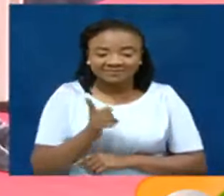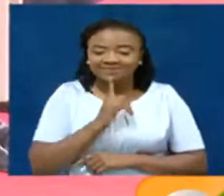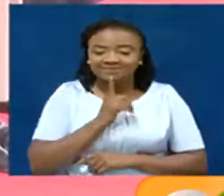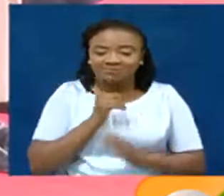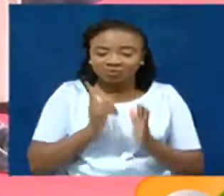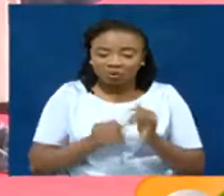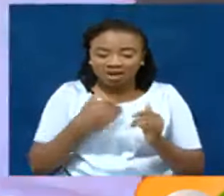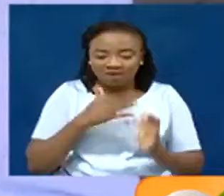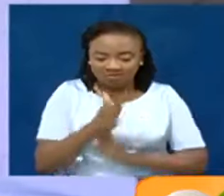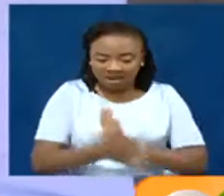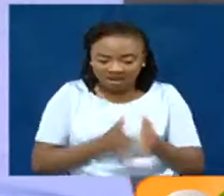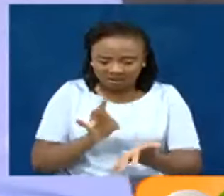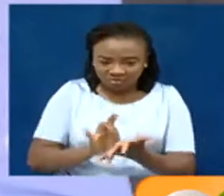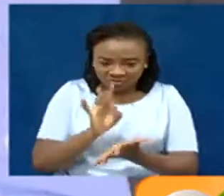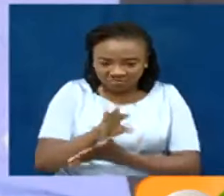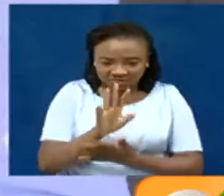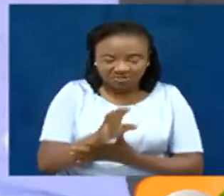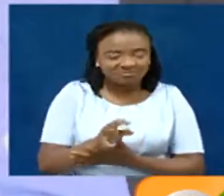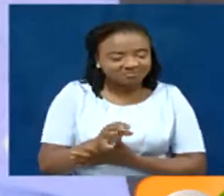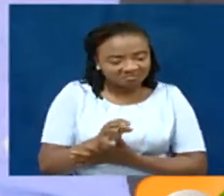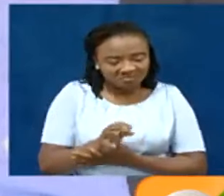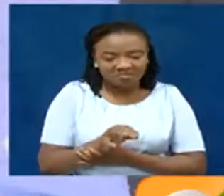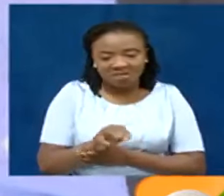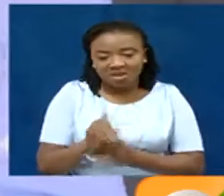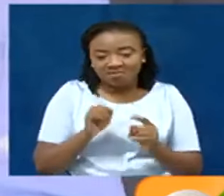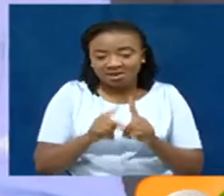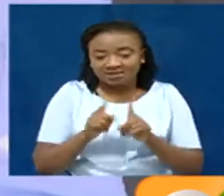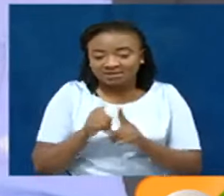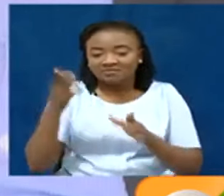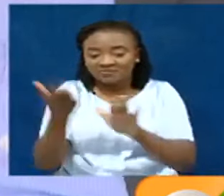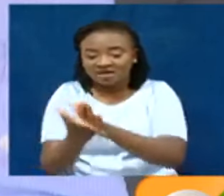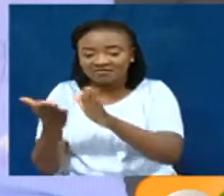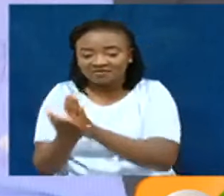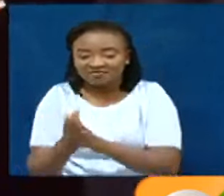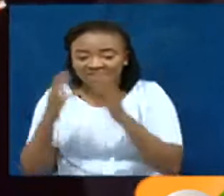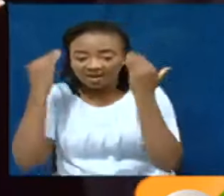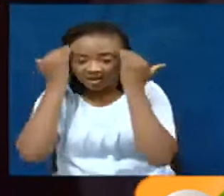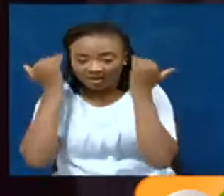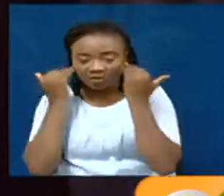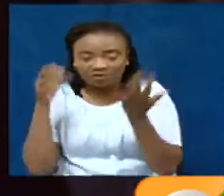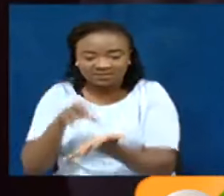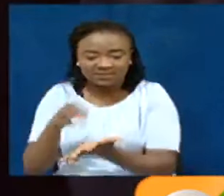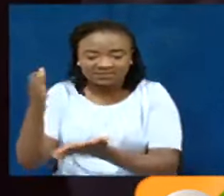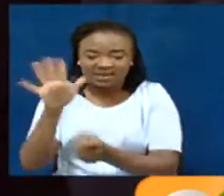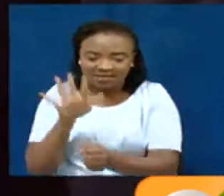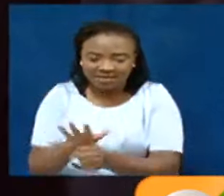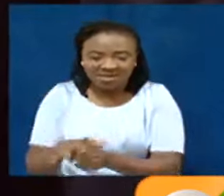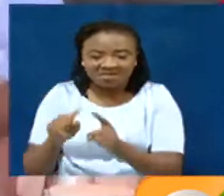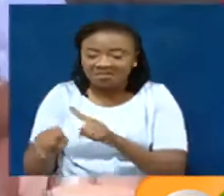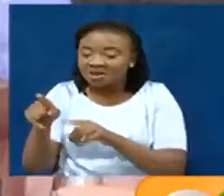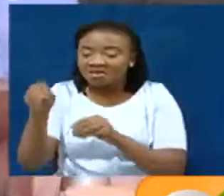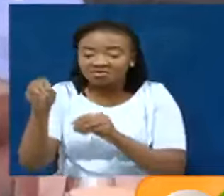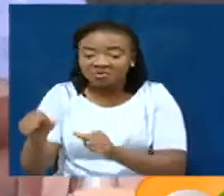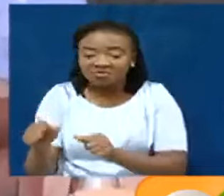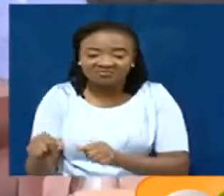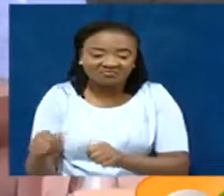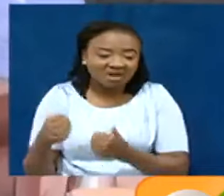kumuondoa mamlakani, kwani kesi zake za kutaka hoja ya kumuondoa ofisini zisitishwe zimeambulia patupu.